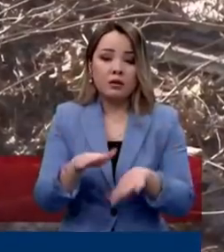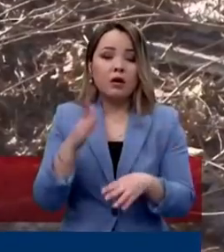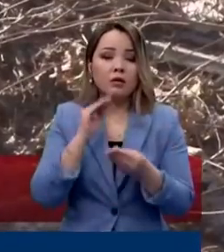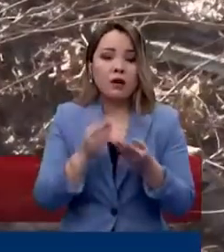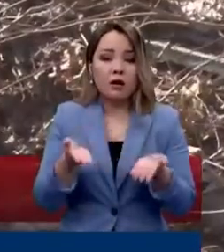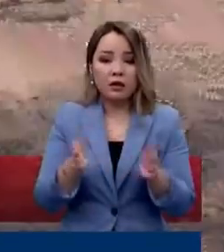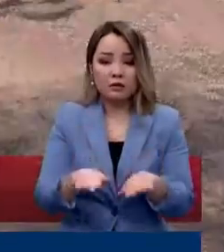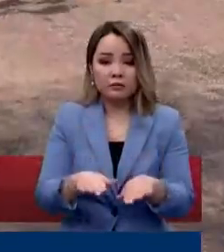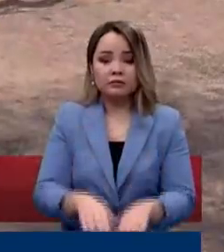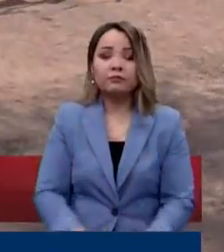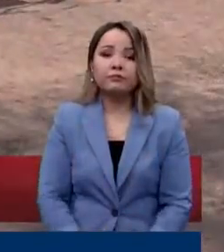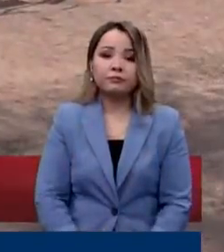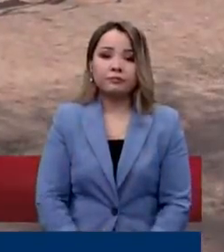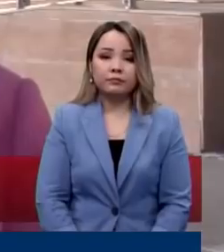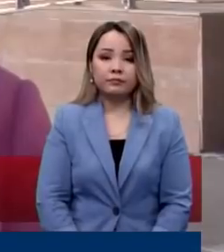бермек.